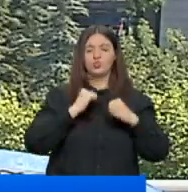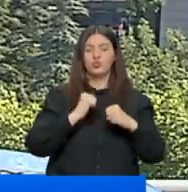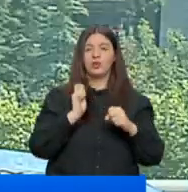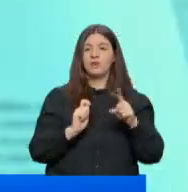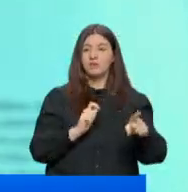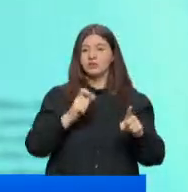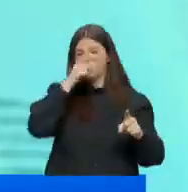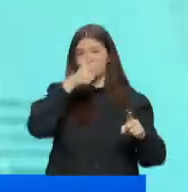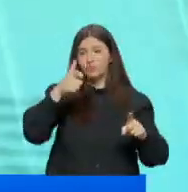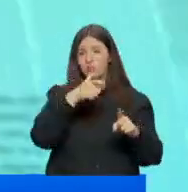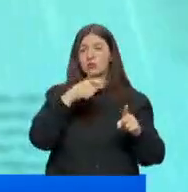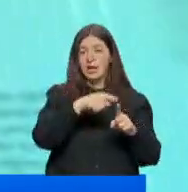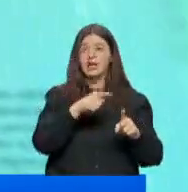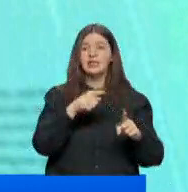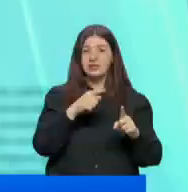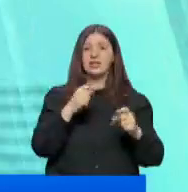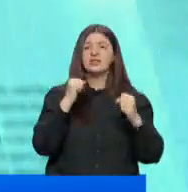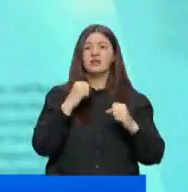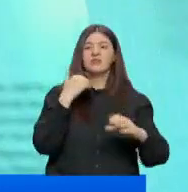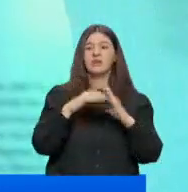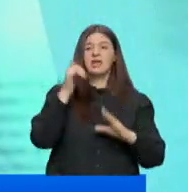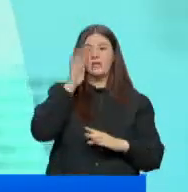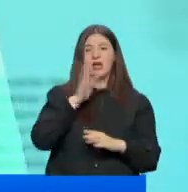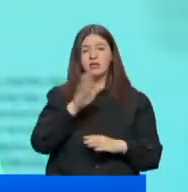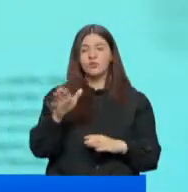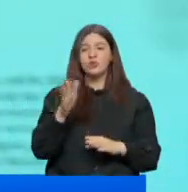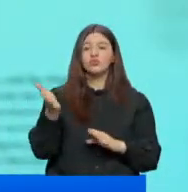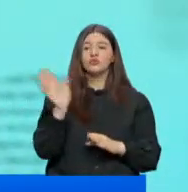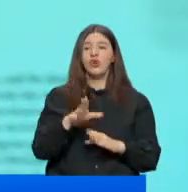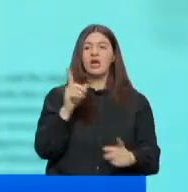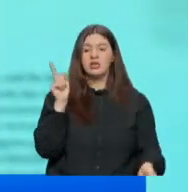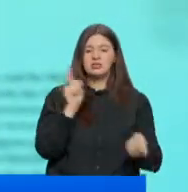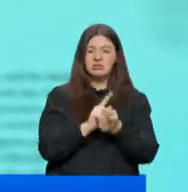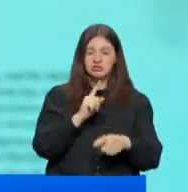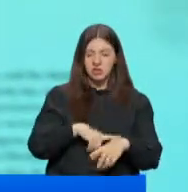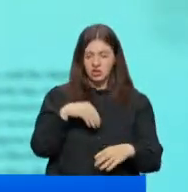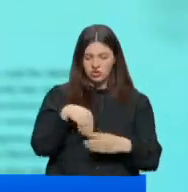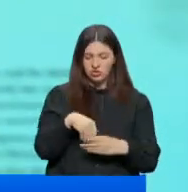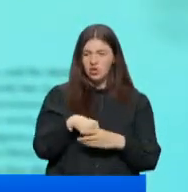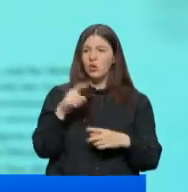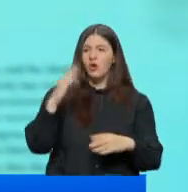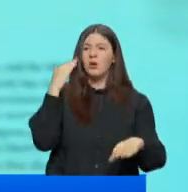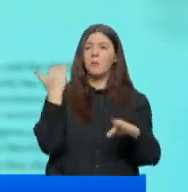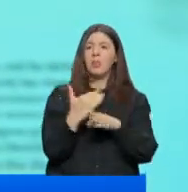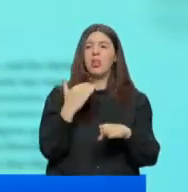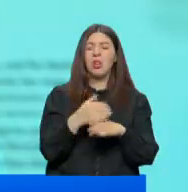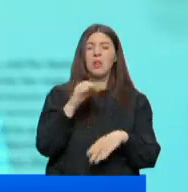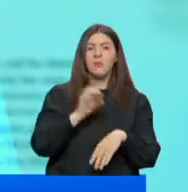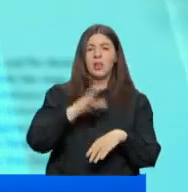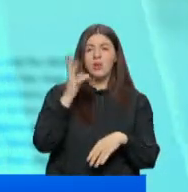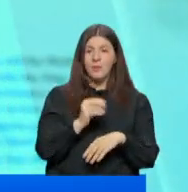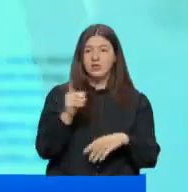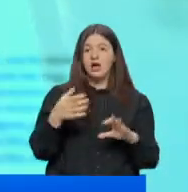güçlendirmesi, Türkiye'nin sert mesajlarla İspanya'ya gidip de sonrasında kısa bir süre içinde o uzlaşmaya varılması ile